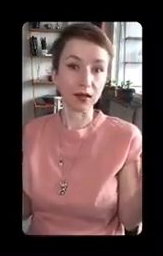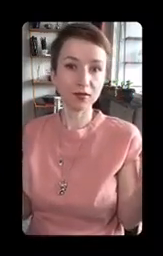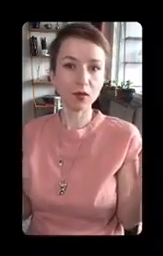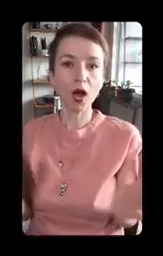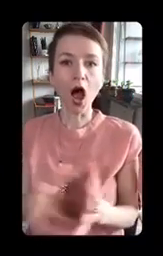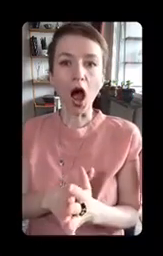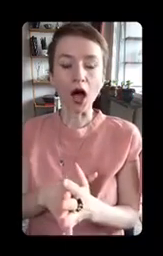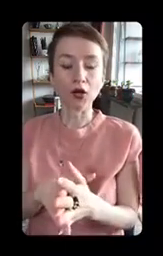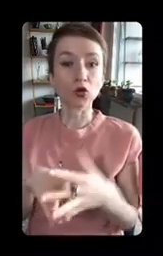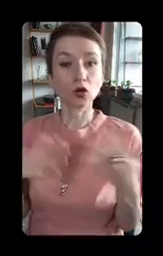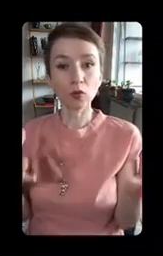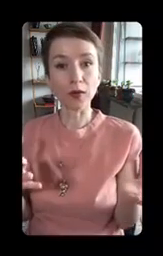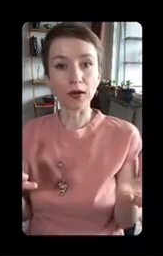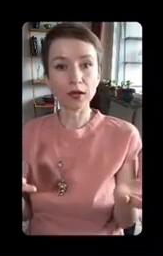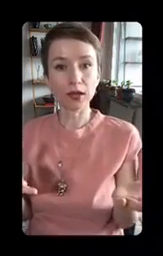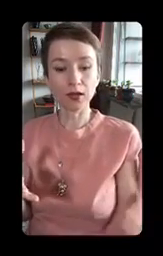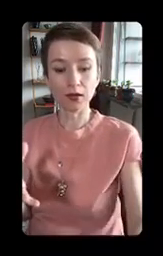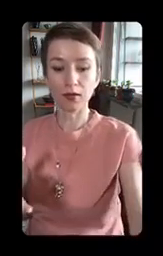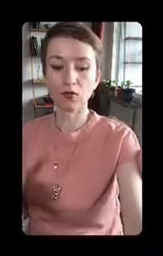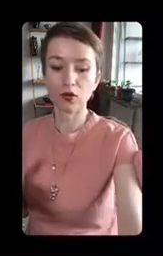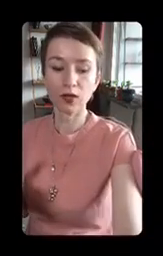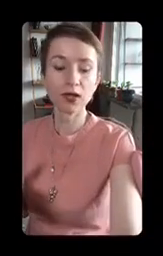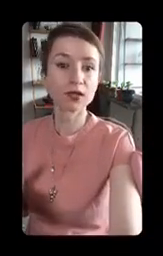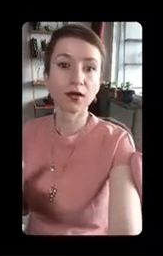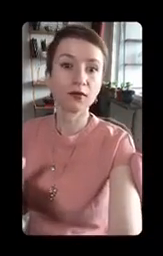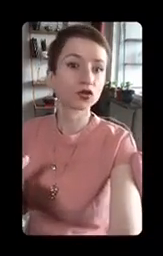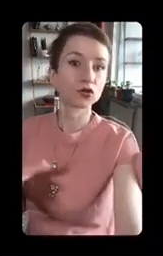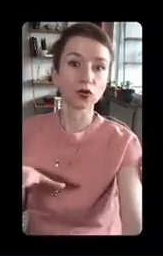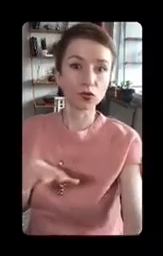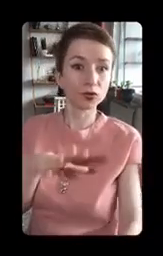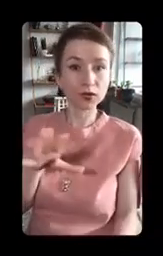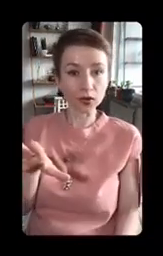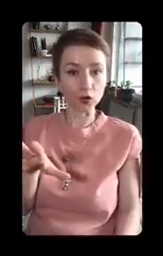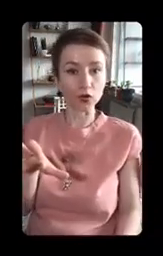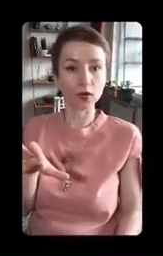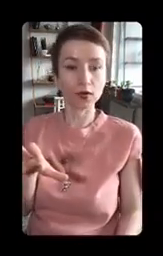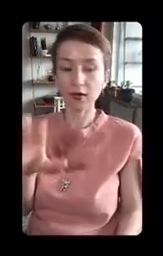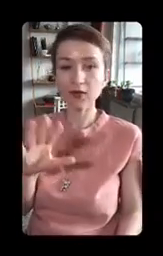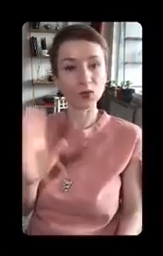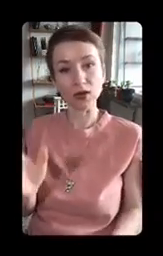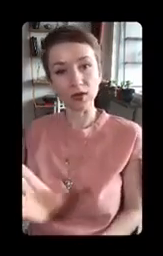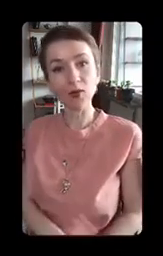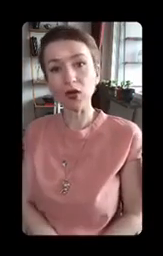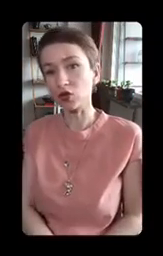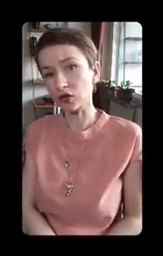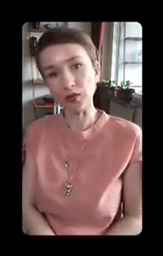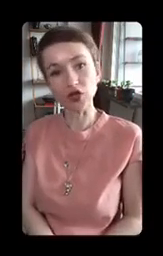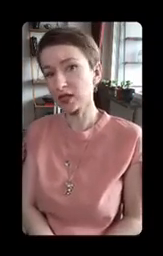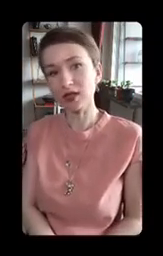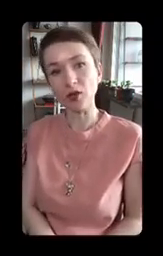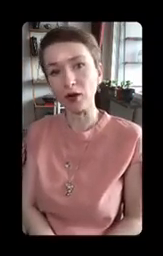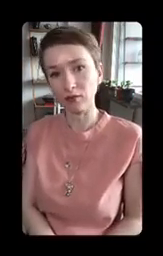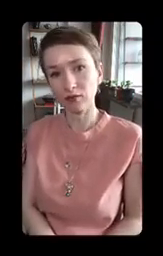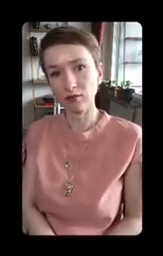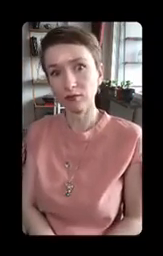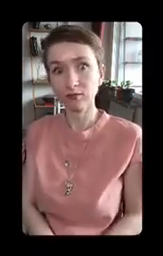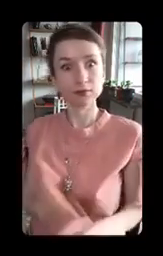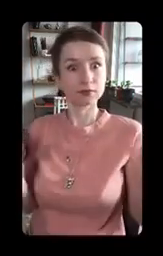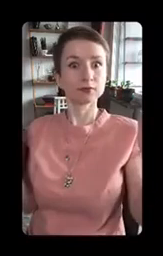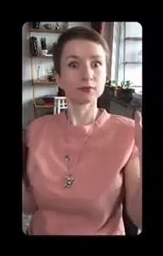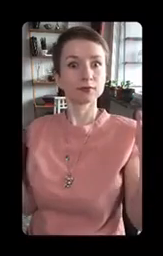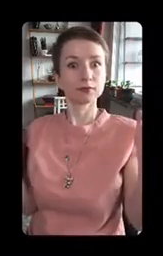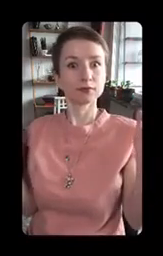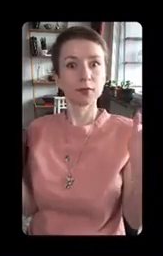будешь всегда главным, а тут хопа, и его избранница говорит, что нет, дорогой, я своими деньгами хочу распоряжаться сама.